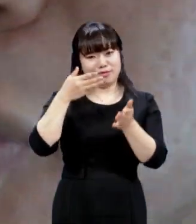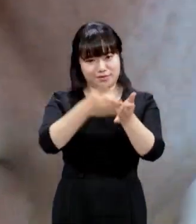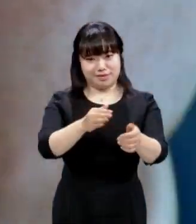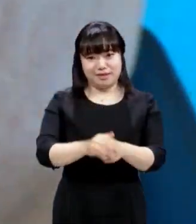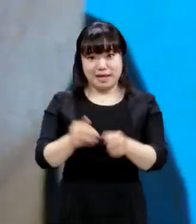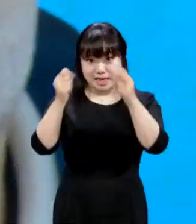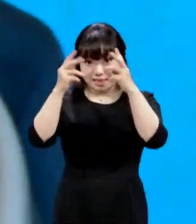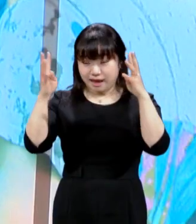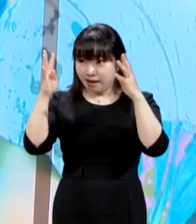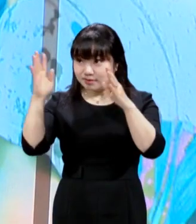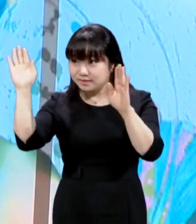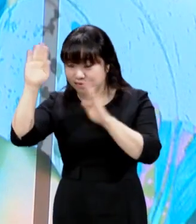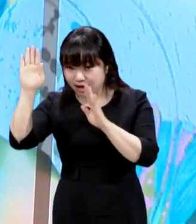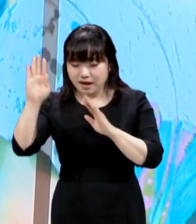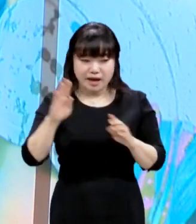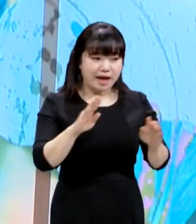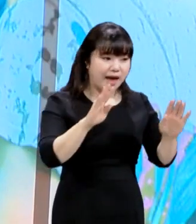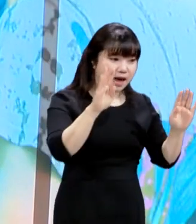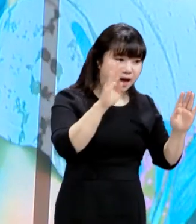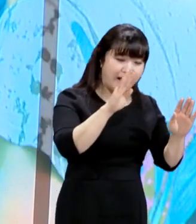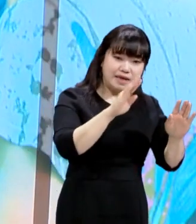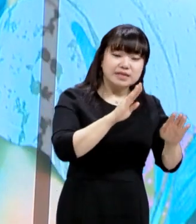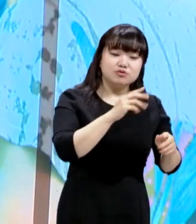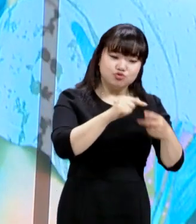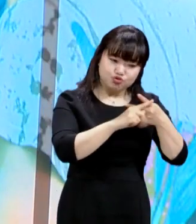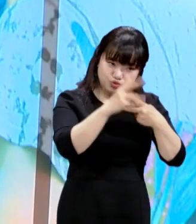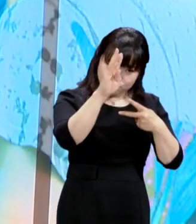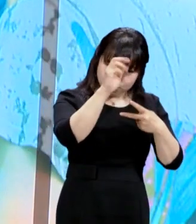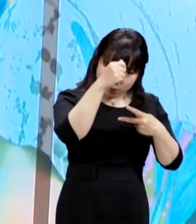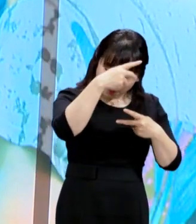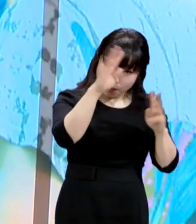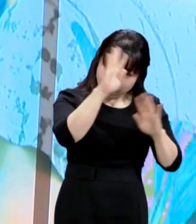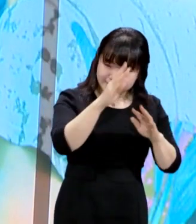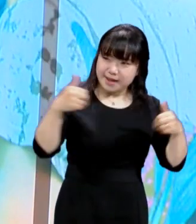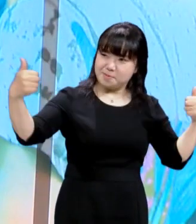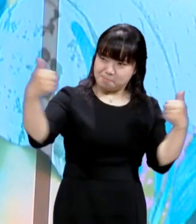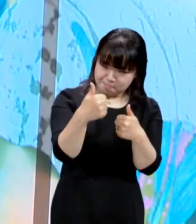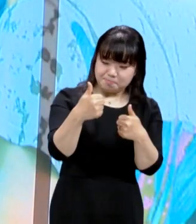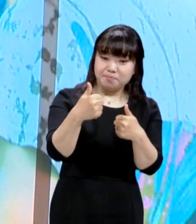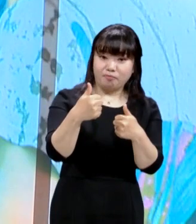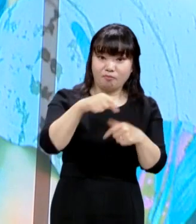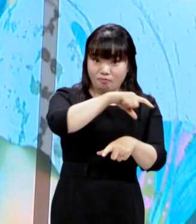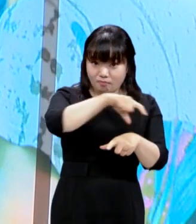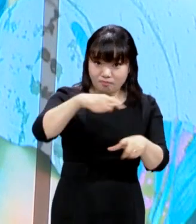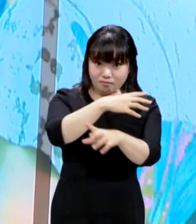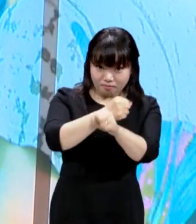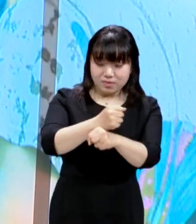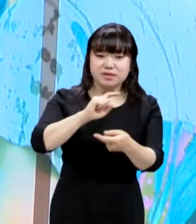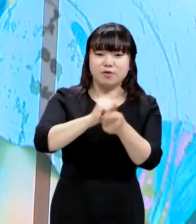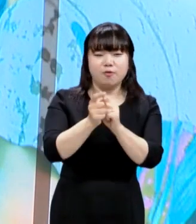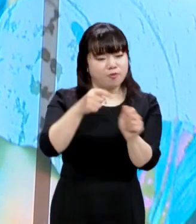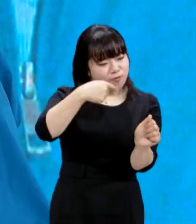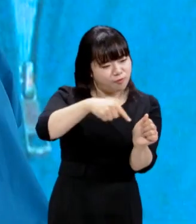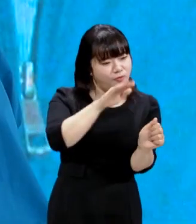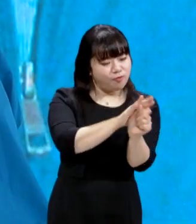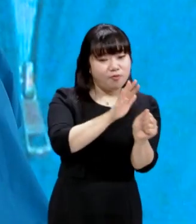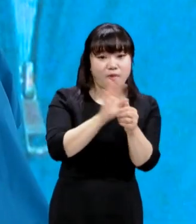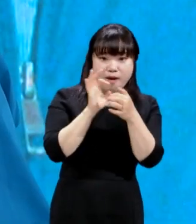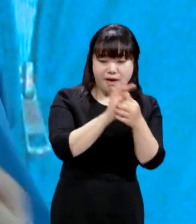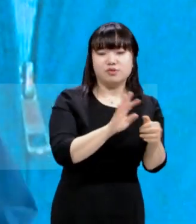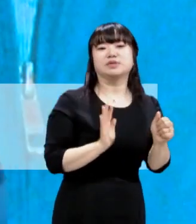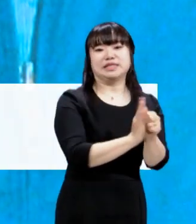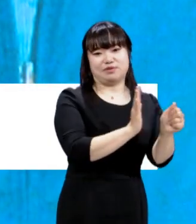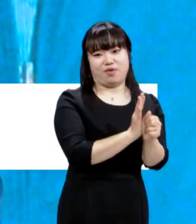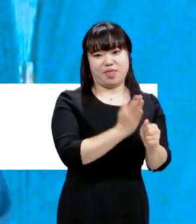대학생 멘토링 과 일대 진학 컨설팅 지원과 함께 cc 전향 수험생에 대한 지원을 강화할 계획입니다 여기 수시